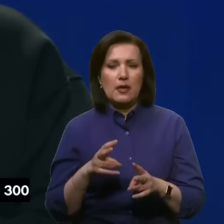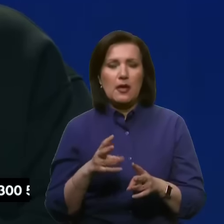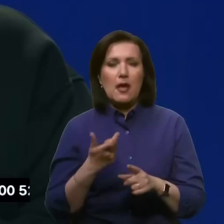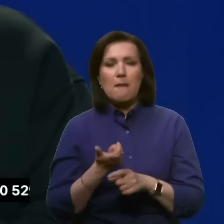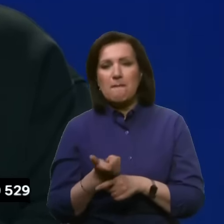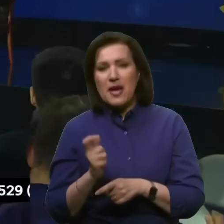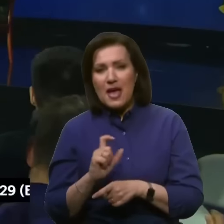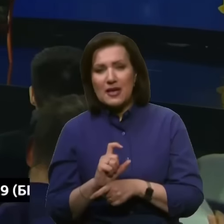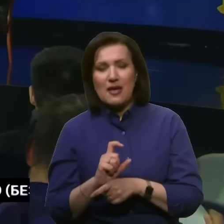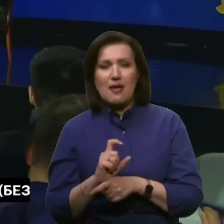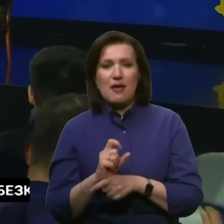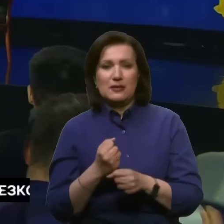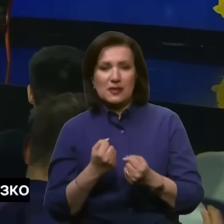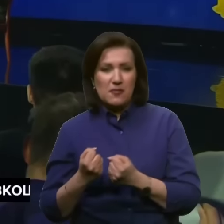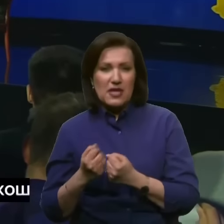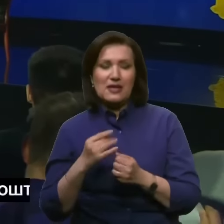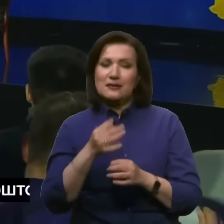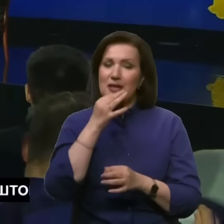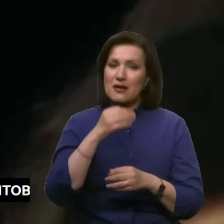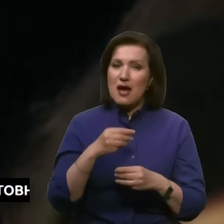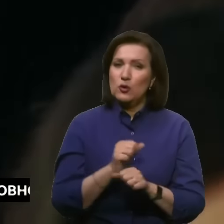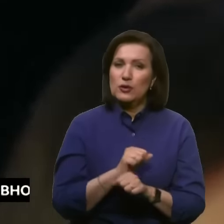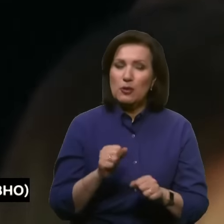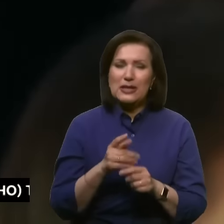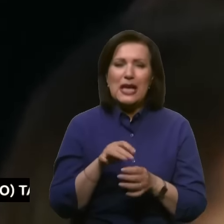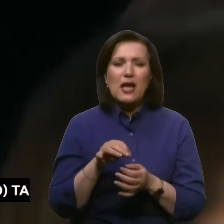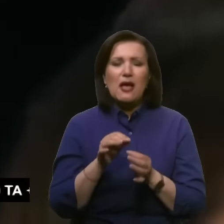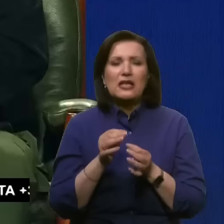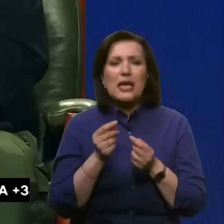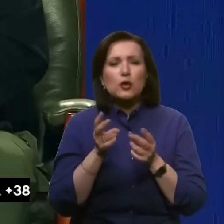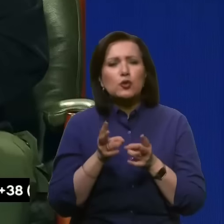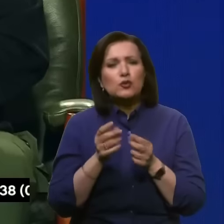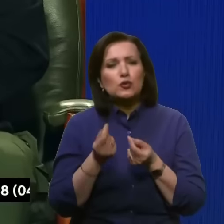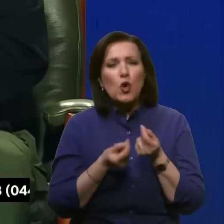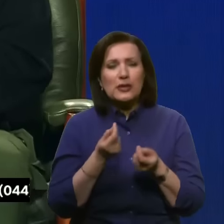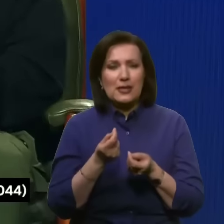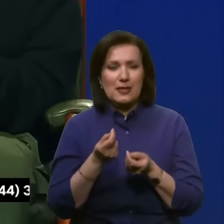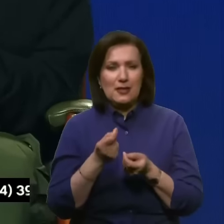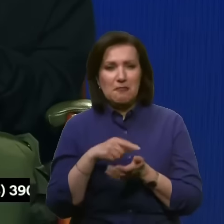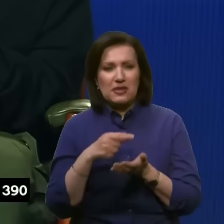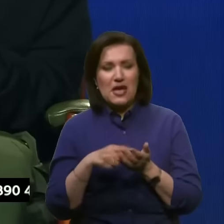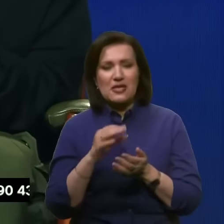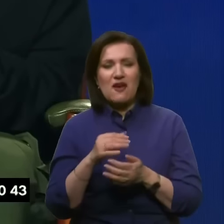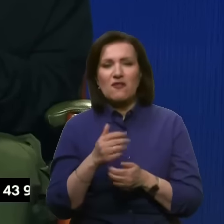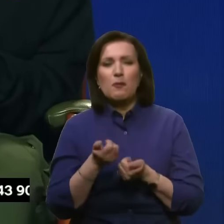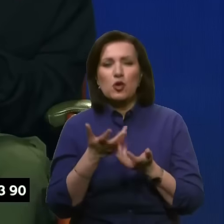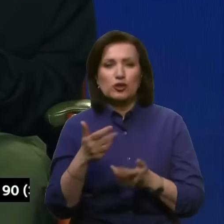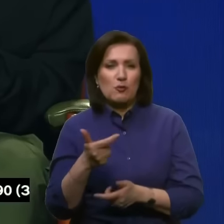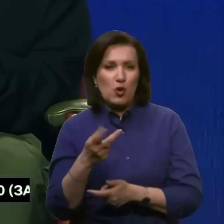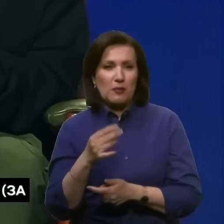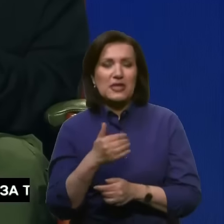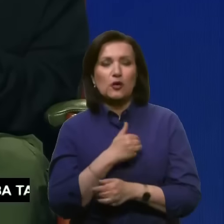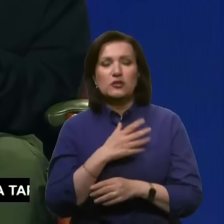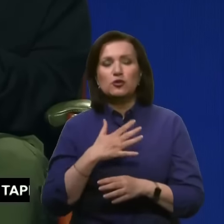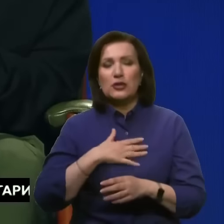питання, але і зарано також не можна. Є тонкі питання в множинному громадянстві. Я би хотів, щоб нас люди